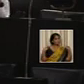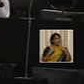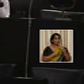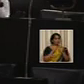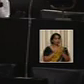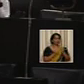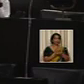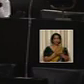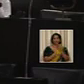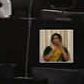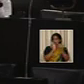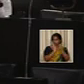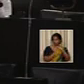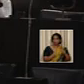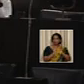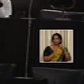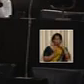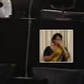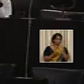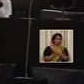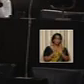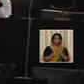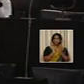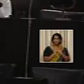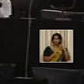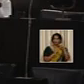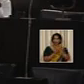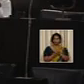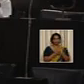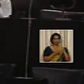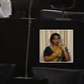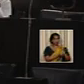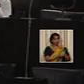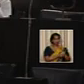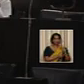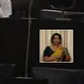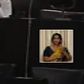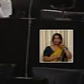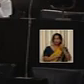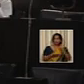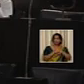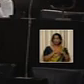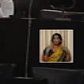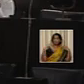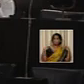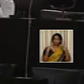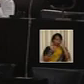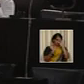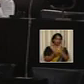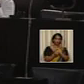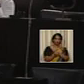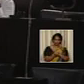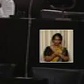ලෙස බෙදා දැක්විය හැකිය. ජාතික ආරක්ෂාවට බලපාන පළමු කොටස් රඳවා ගනිමින් තීර්ණාත්මක යටිතල පහසුකම් ආරක්ෂා කිරීම